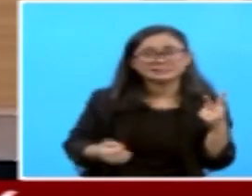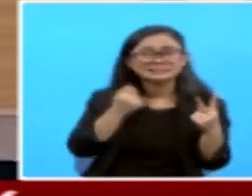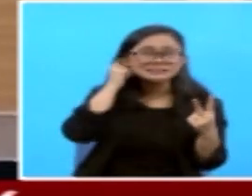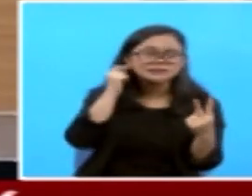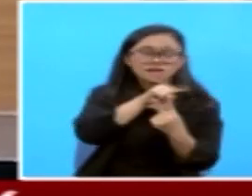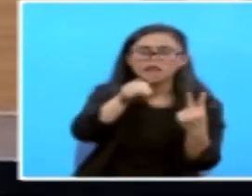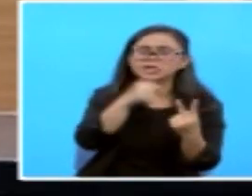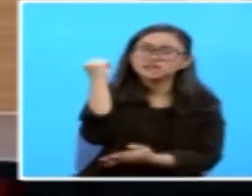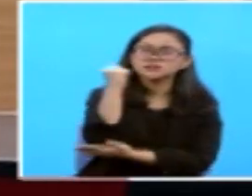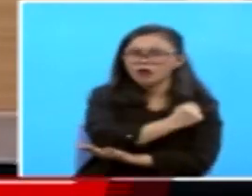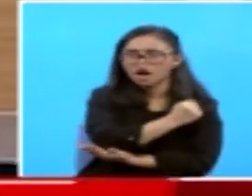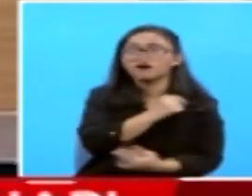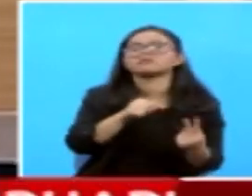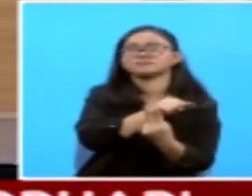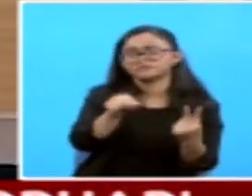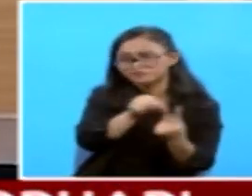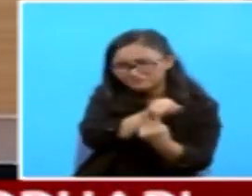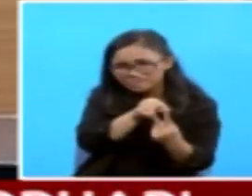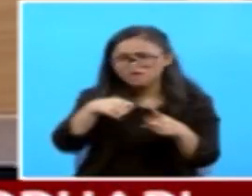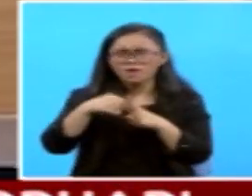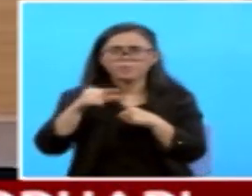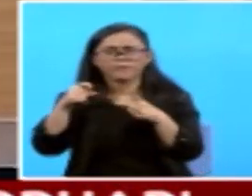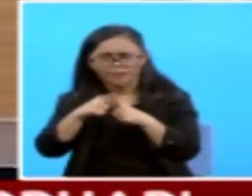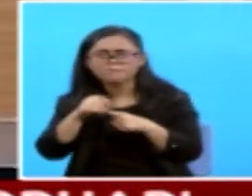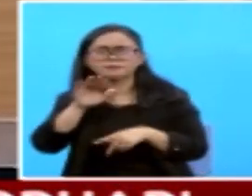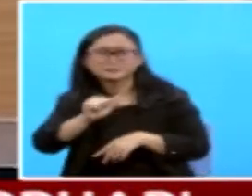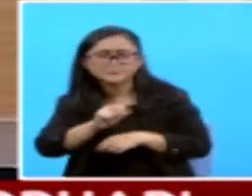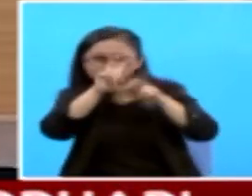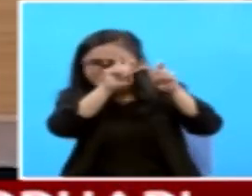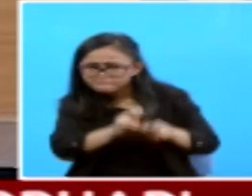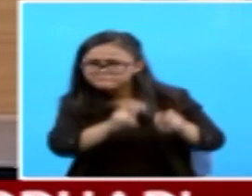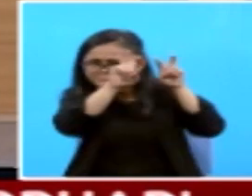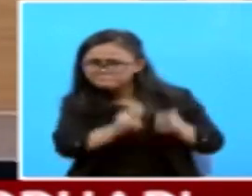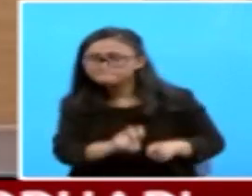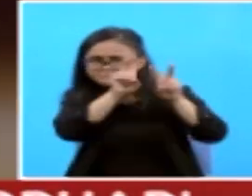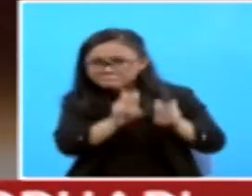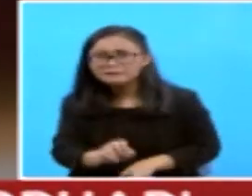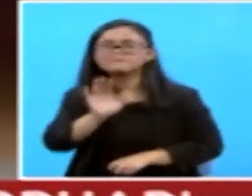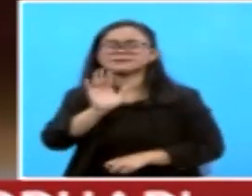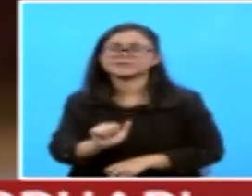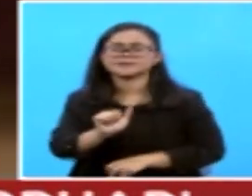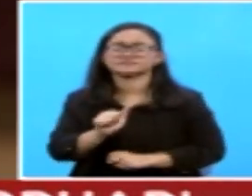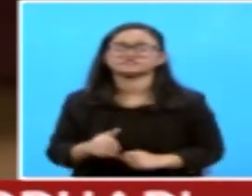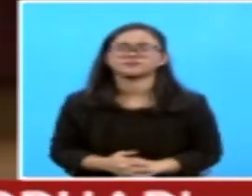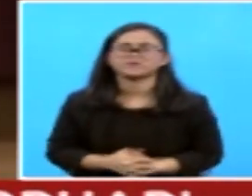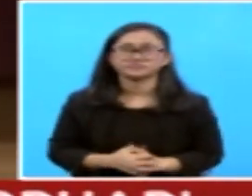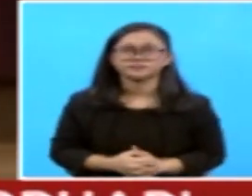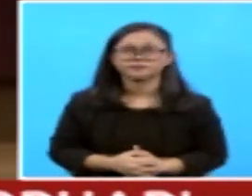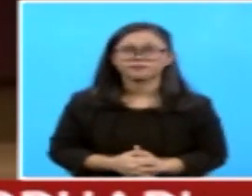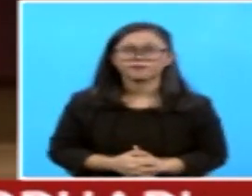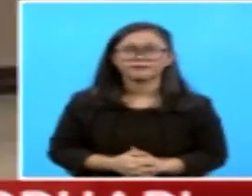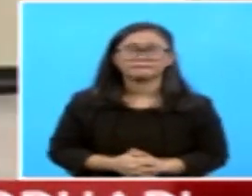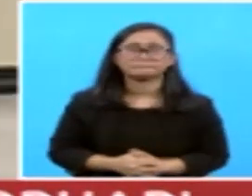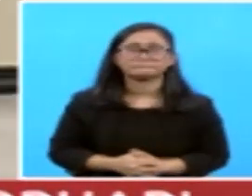sebagai tersangka. Oleh karenanya sampai saat ini pihak KPK masih terus melakukan penyidikan terkait kasus perdata ini. Demikian yang bisa kami